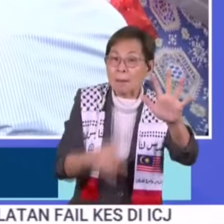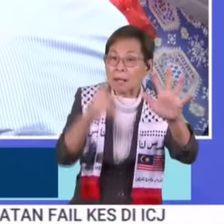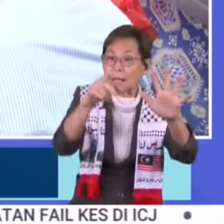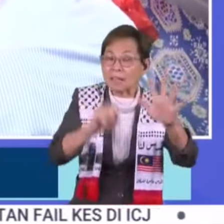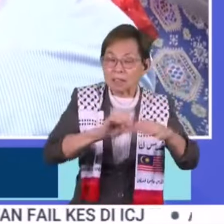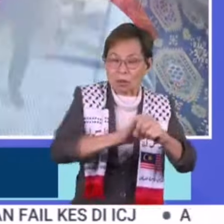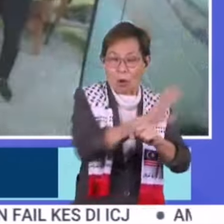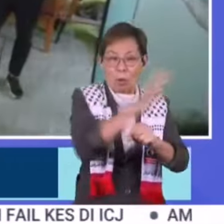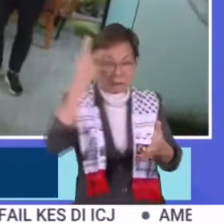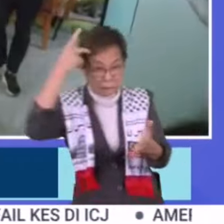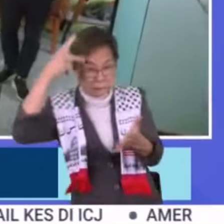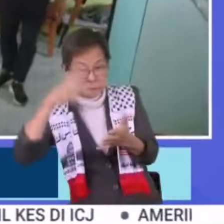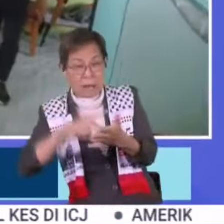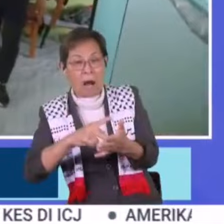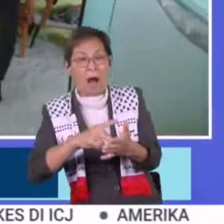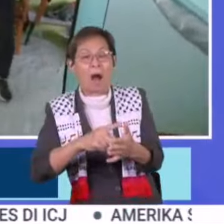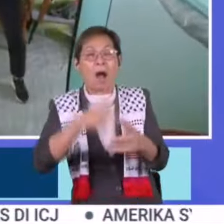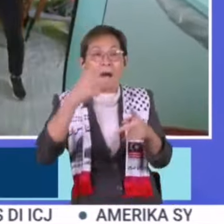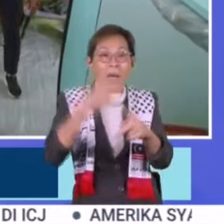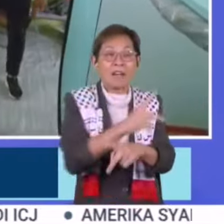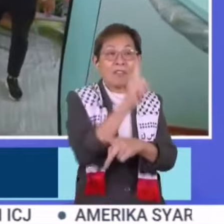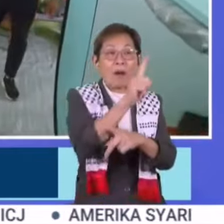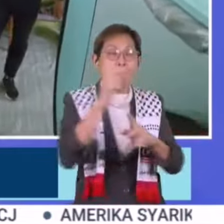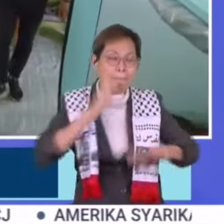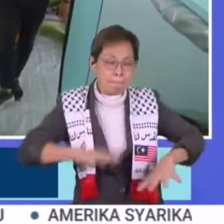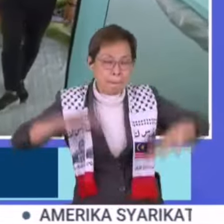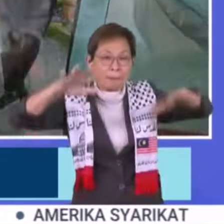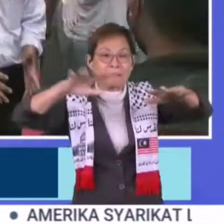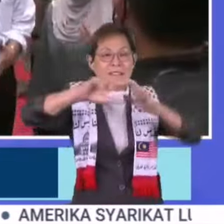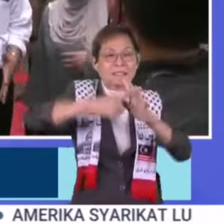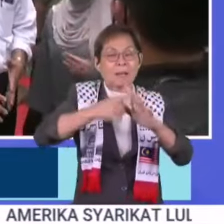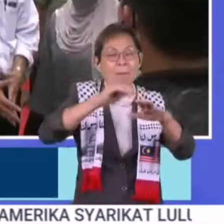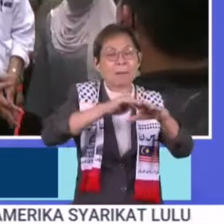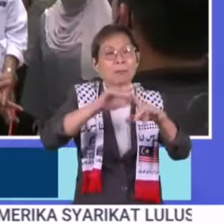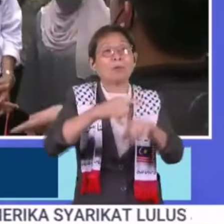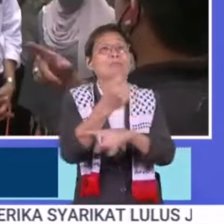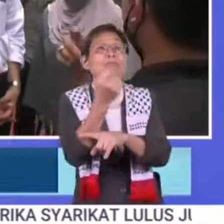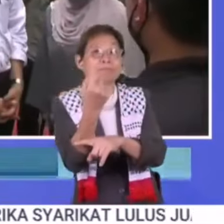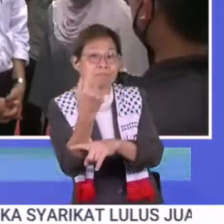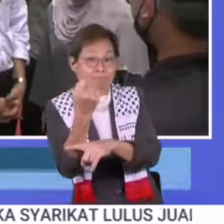kes COVID-19 dikesan sejak gelombang pertama banjir bermula pada November lalu.